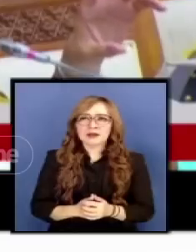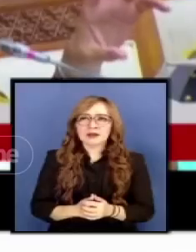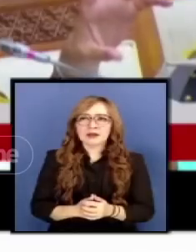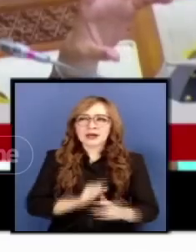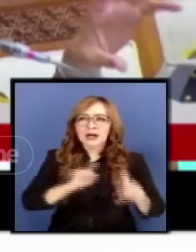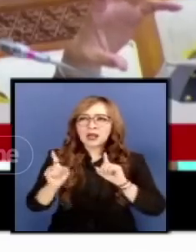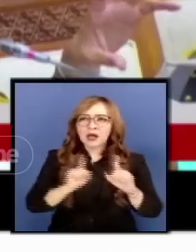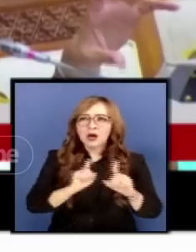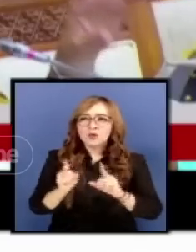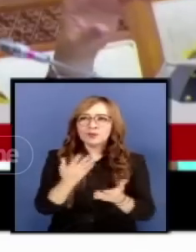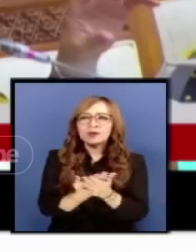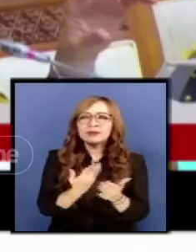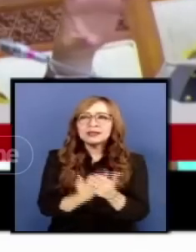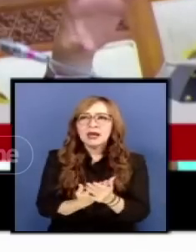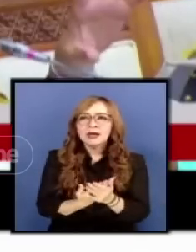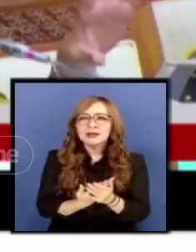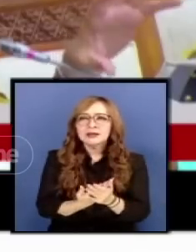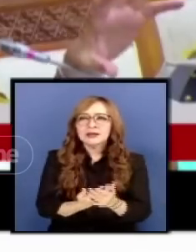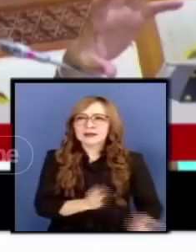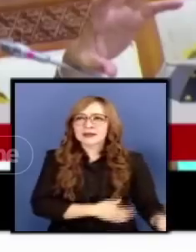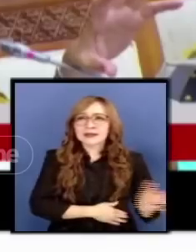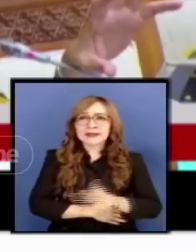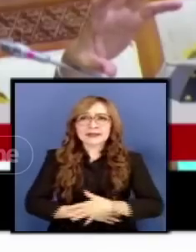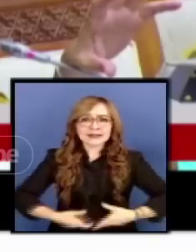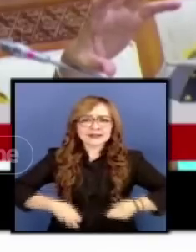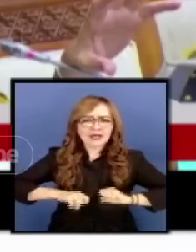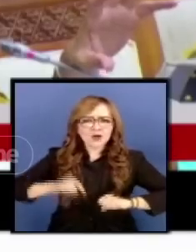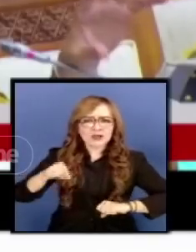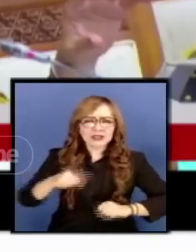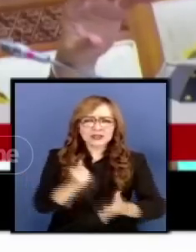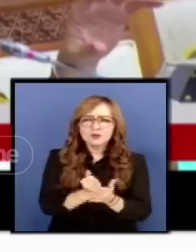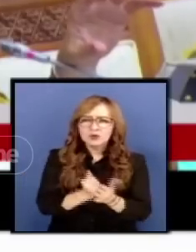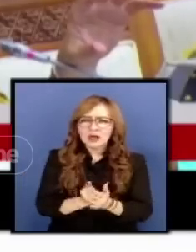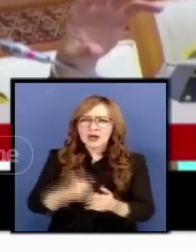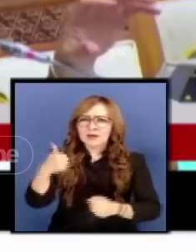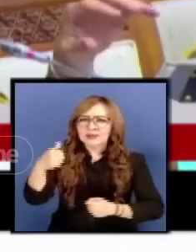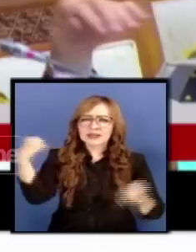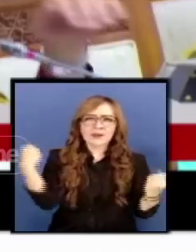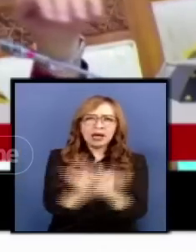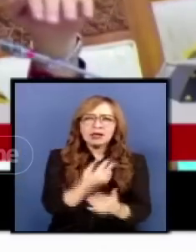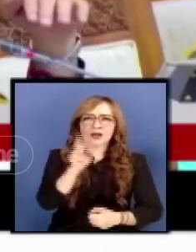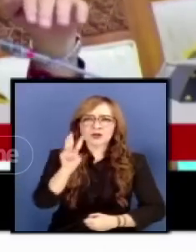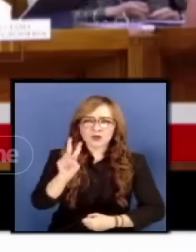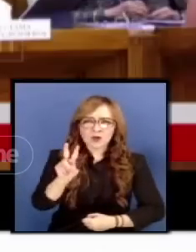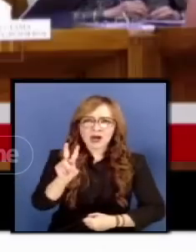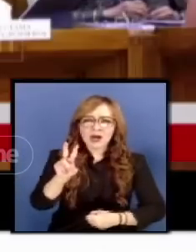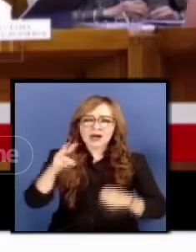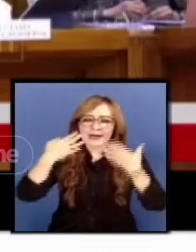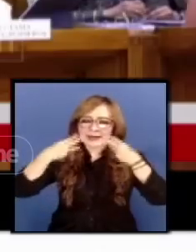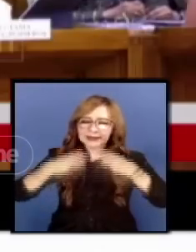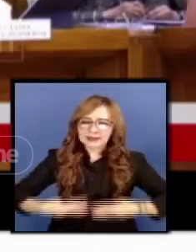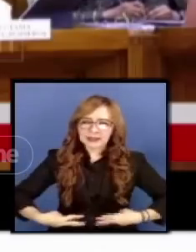sebenarnya berpotensi melanggar dua aspek gitu ya, dua bagian di dalam kode etik. Yang pertama soal integritas, yang kedua